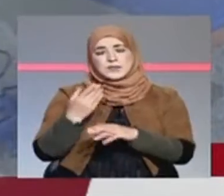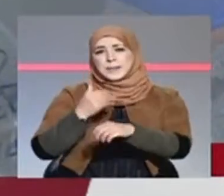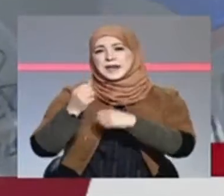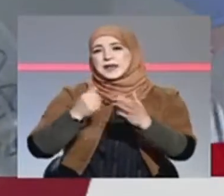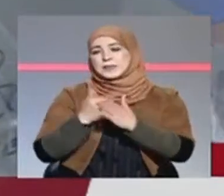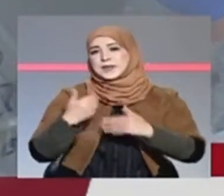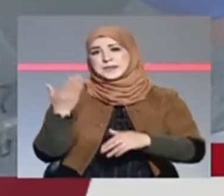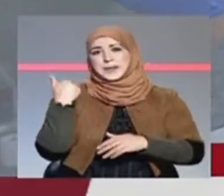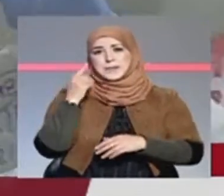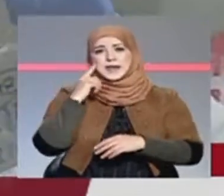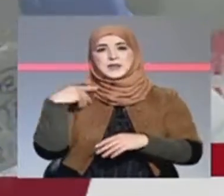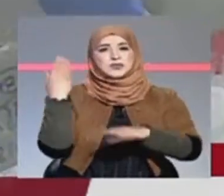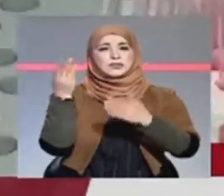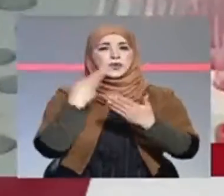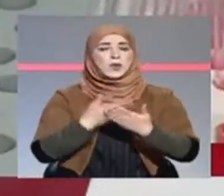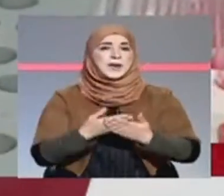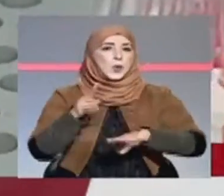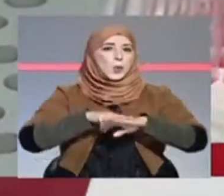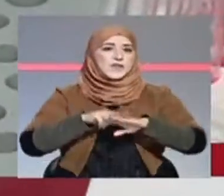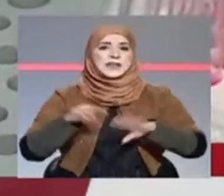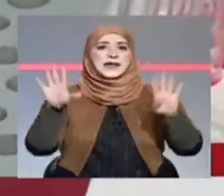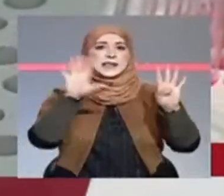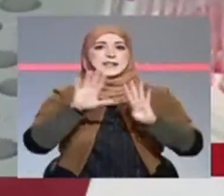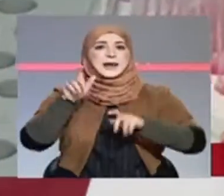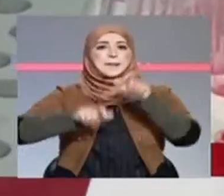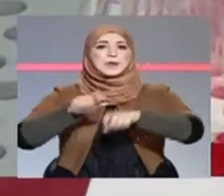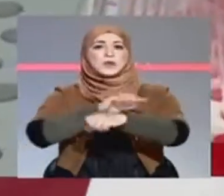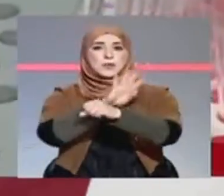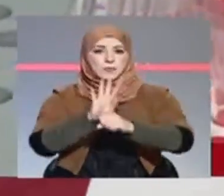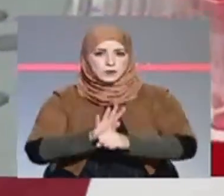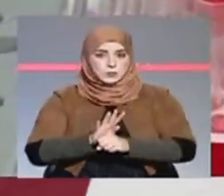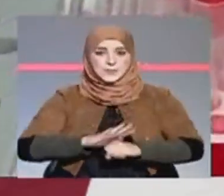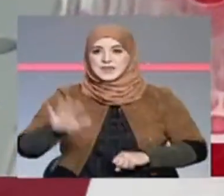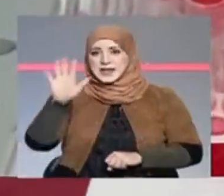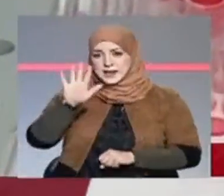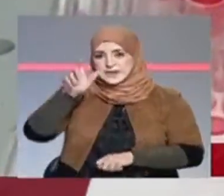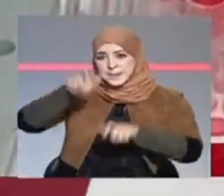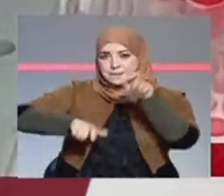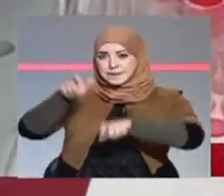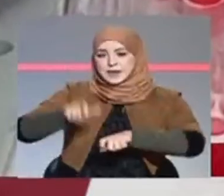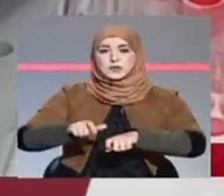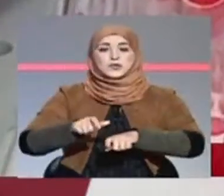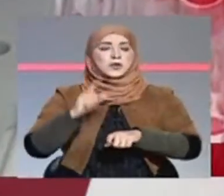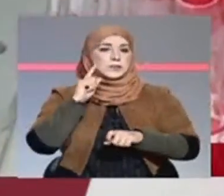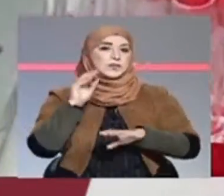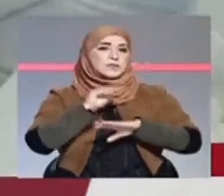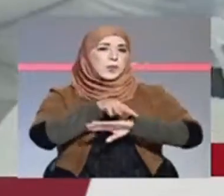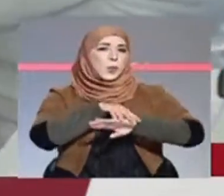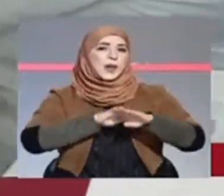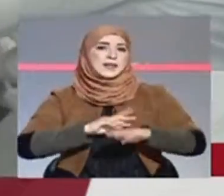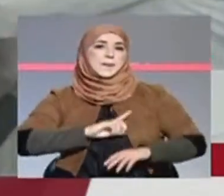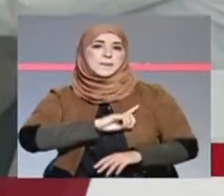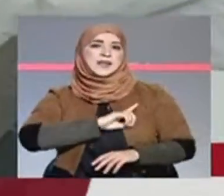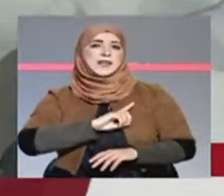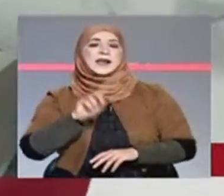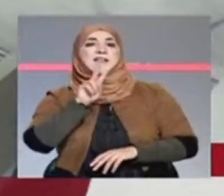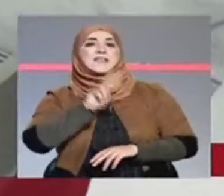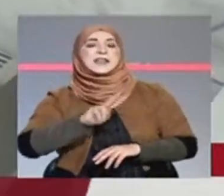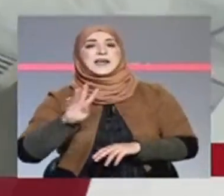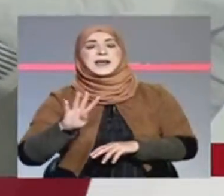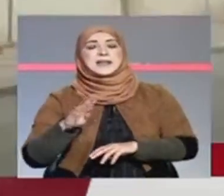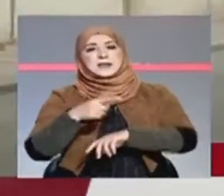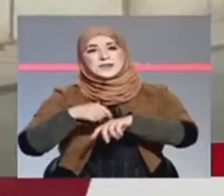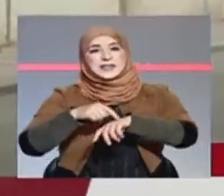وفاه تسعه اشخاص فيروس خمس وفيات سجلتها ولايه مد من خلال الاربع والعشرين ساعه